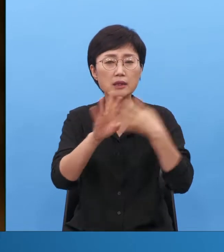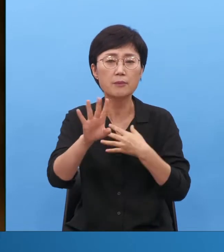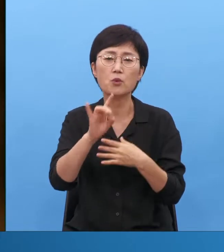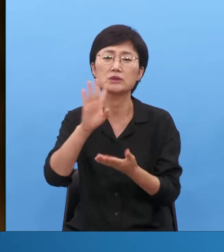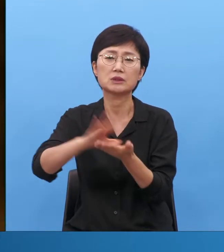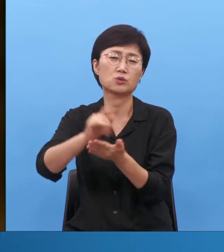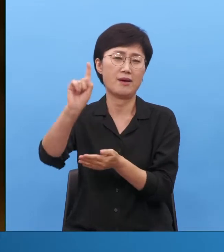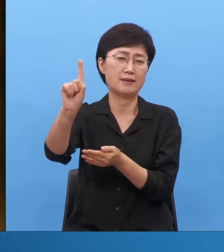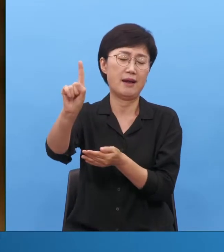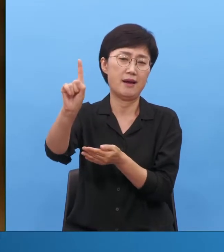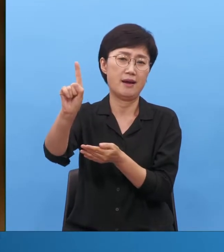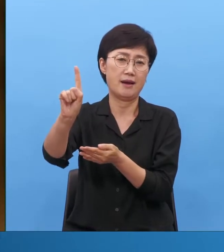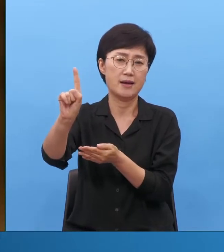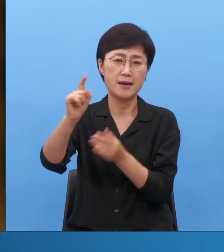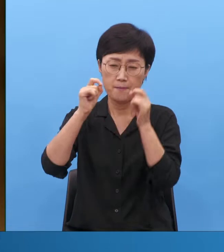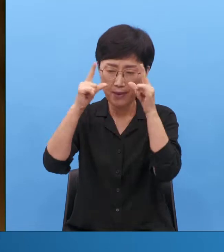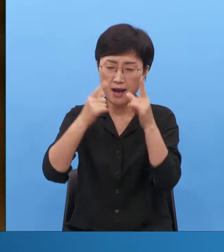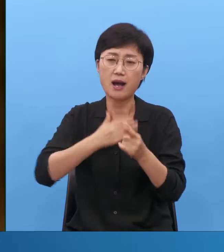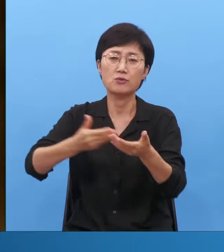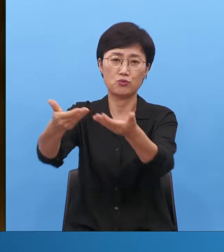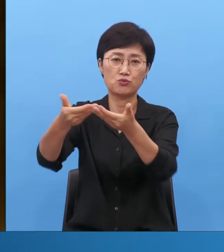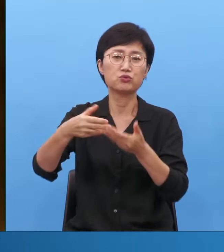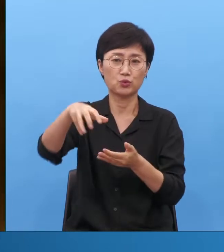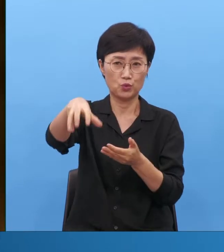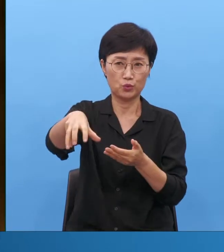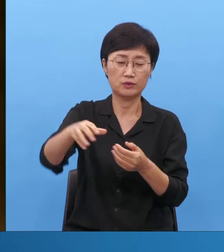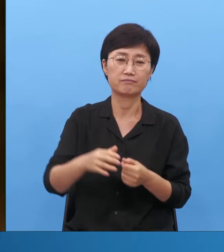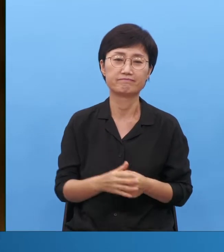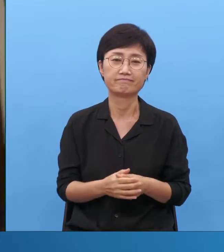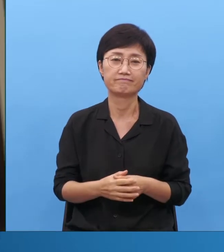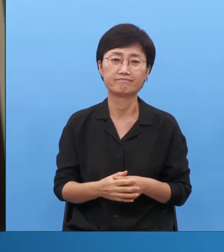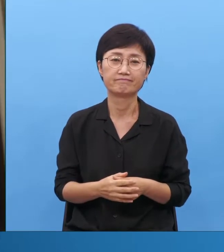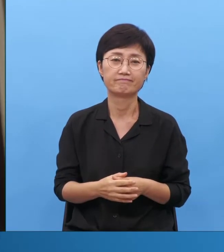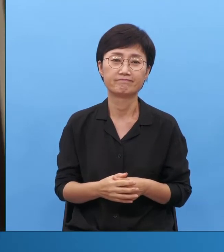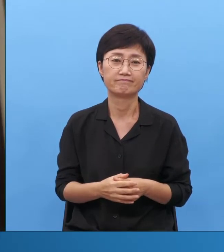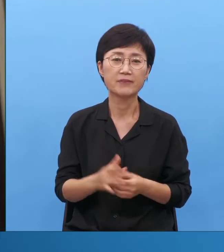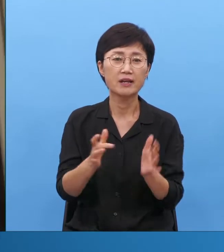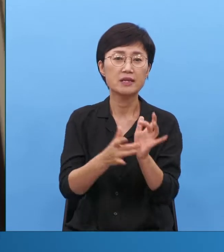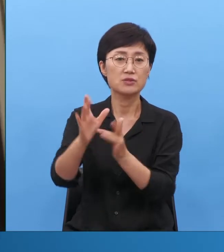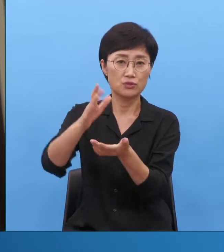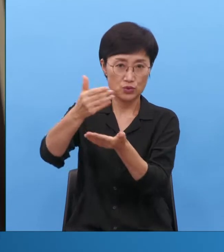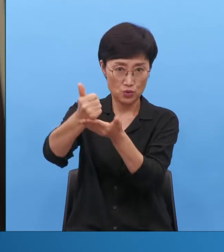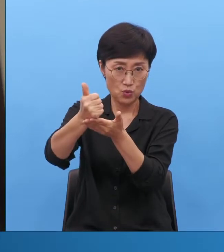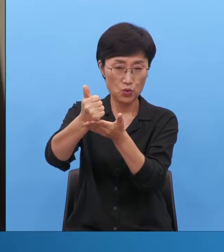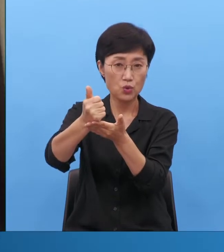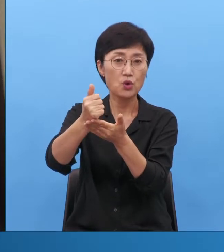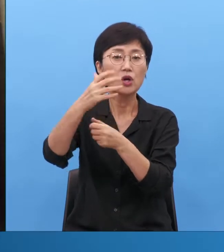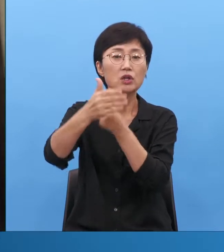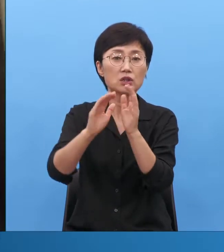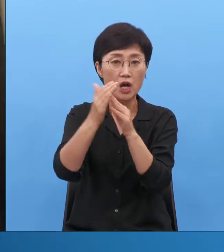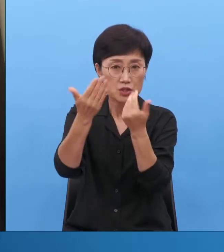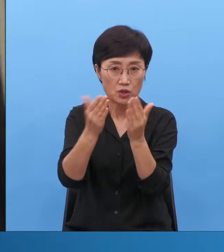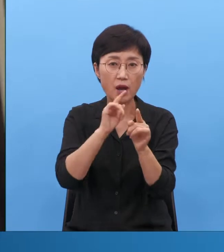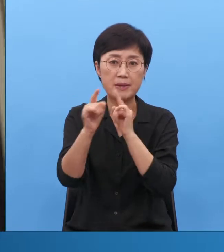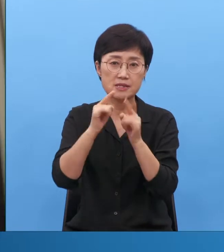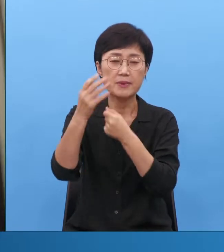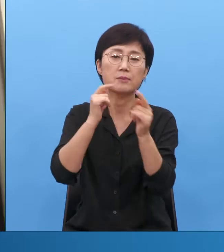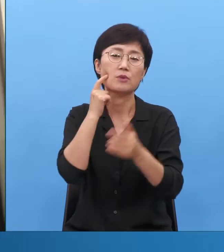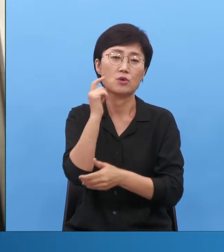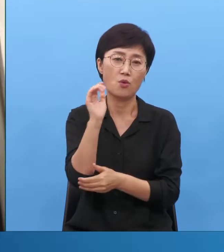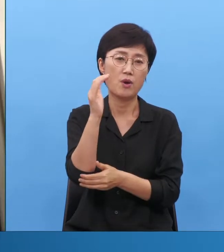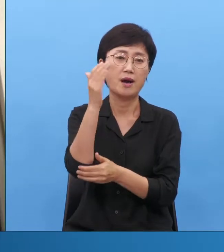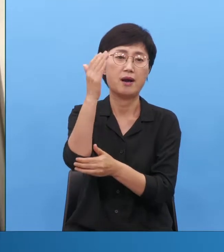один ответ на все вопросы, на все страдания человека — это только Христос. Обучение в РТС – это строительство сильнейшей церкви с